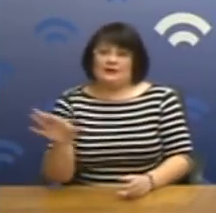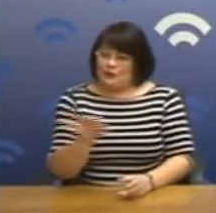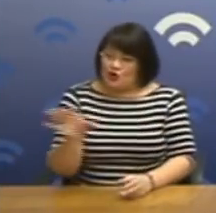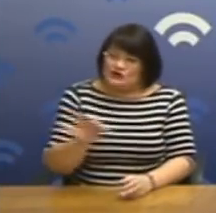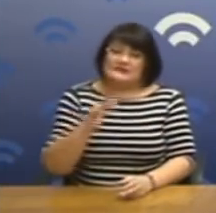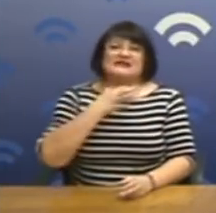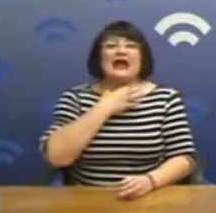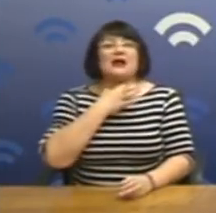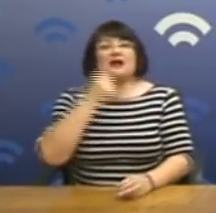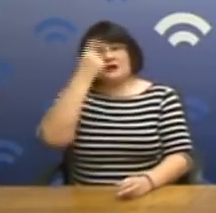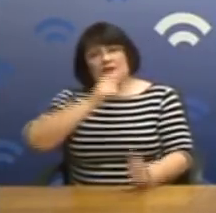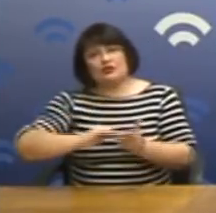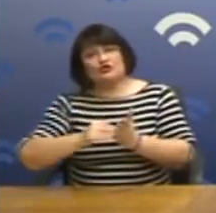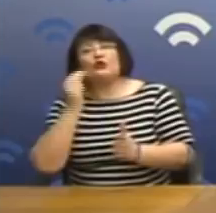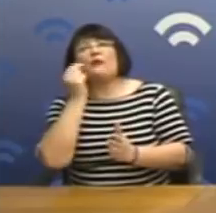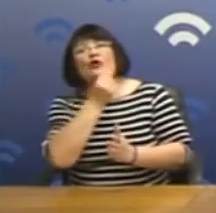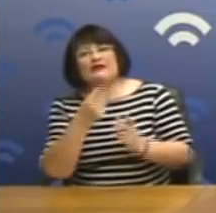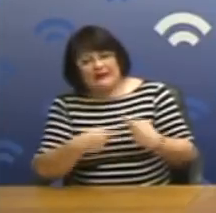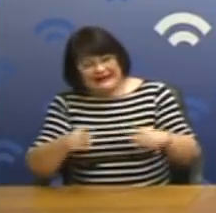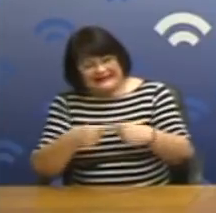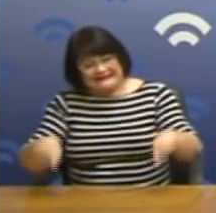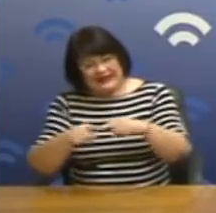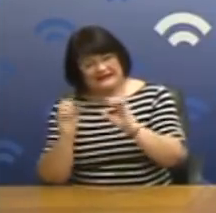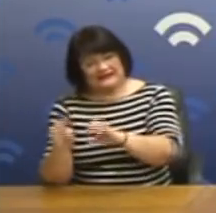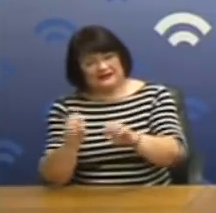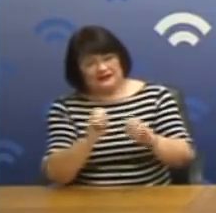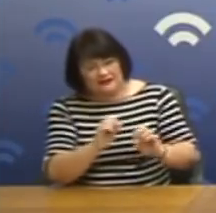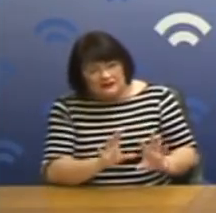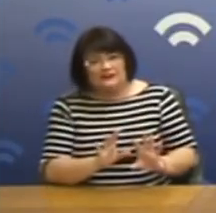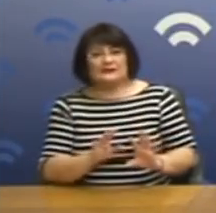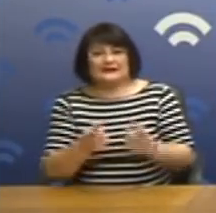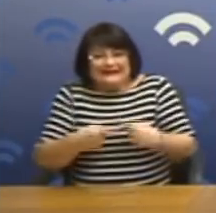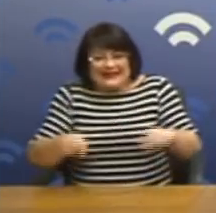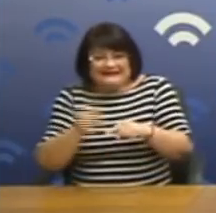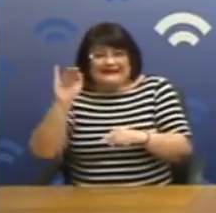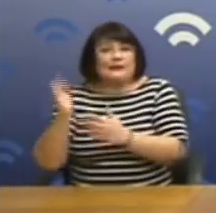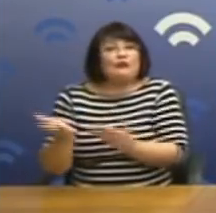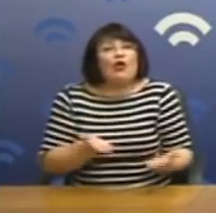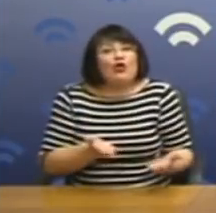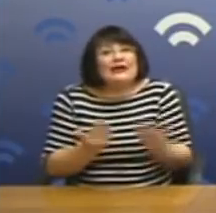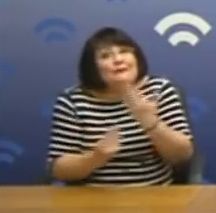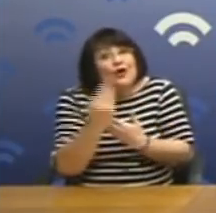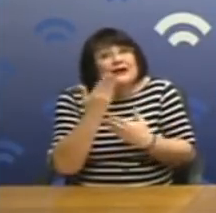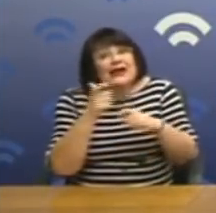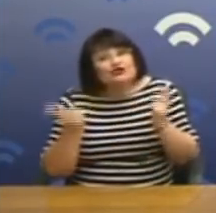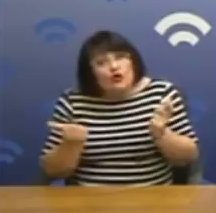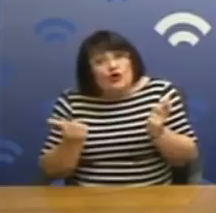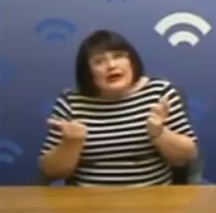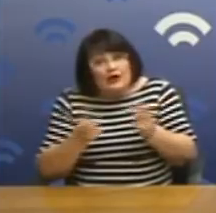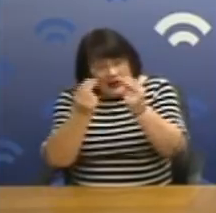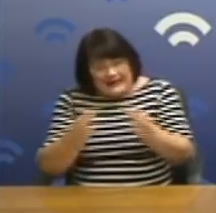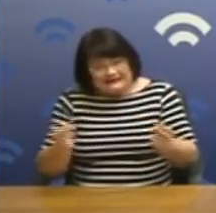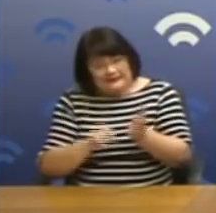αναγκαίου προσωπικού για τις απογευματινές τάξεις και για τις τάξεις υποδοχής των πρωινών σχολείων, του